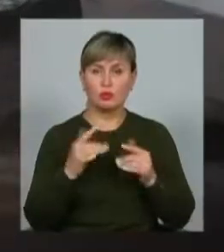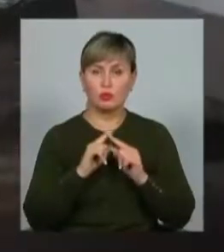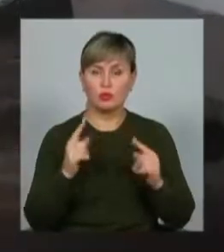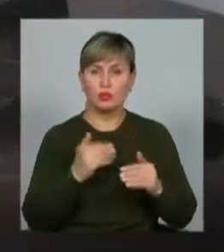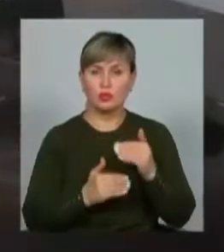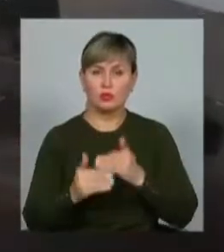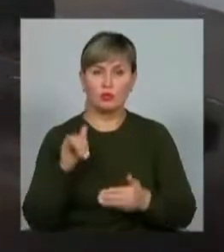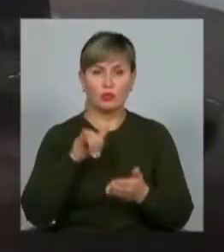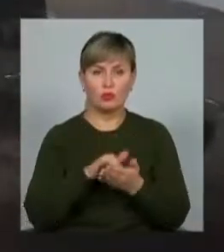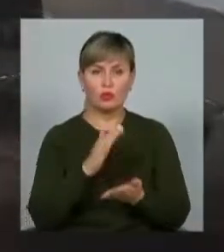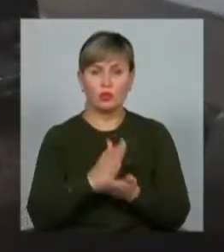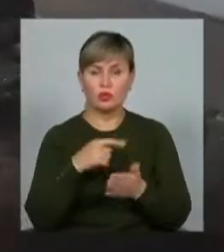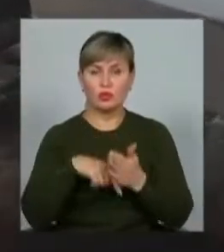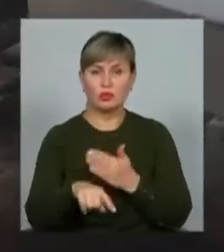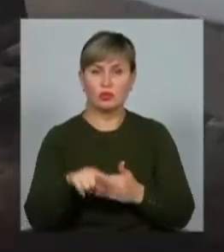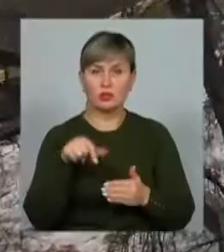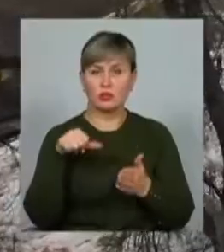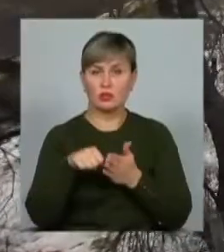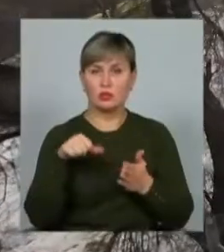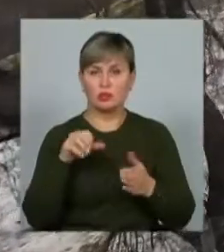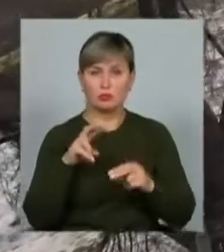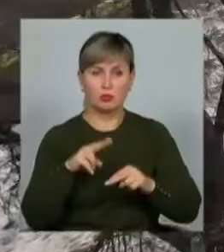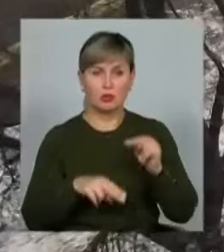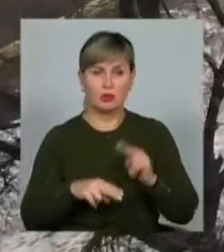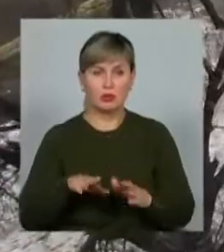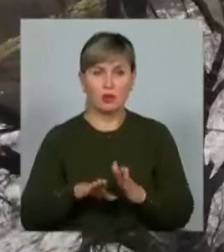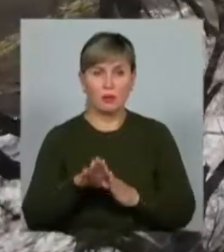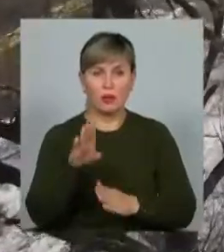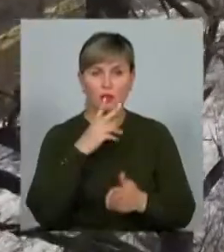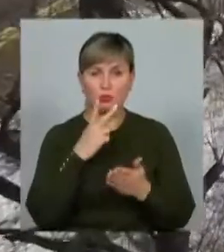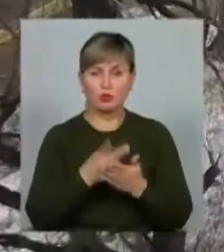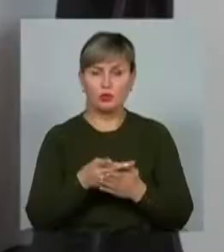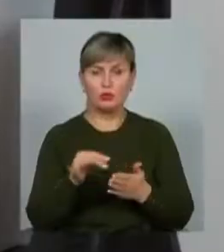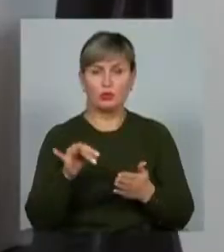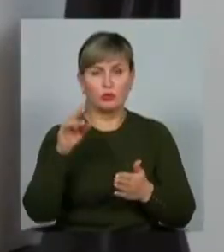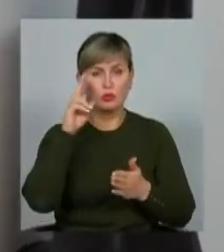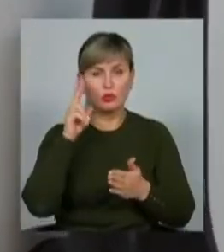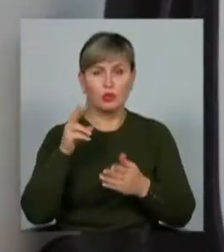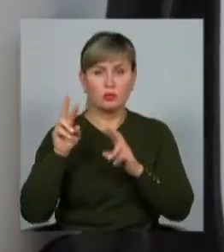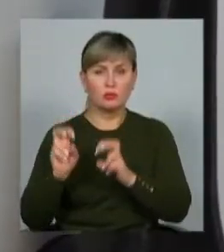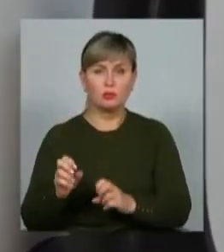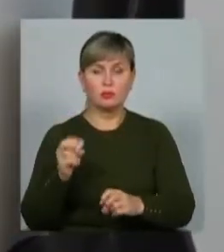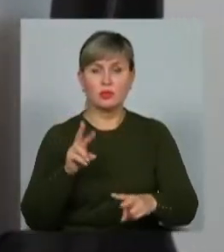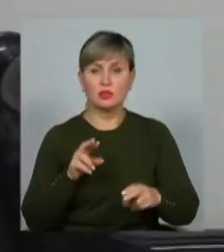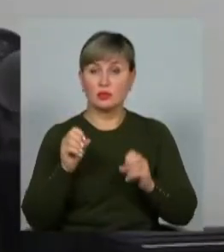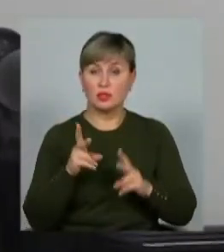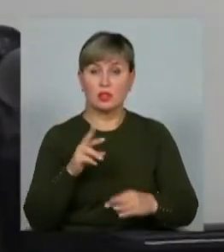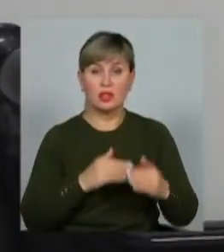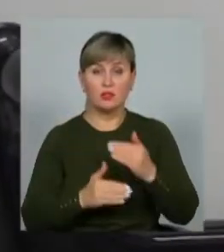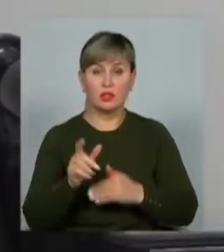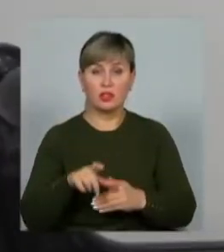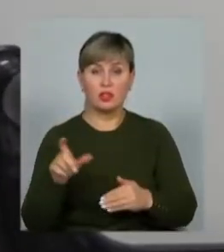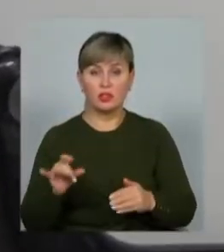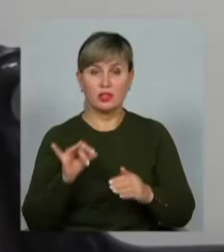На входе установлены системы вызова персонала, построены пандусы, предусмотрены уборные. Разработчики не забыли позаботиться и о